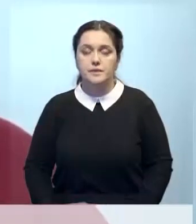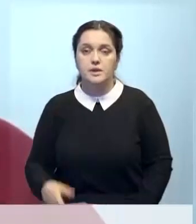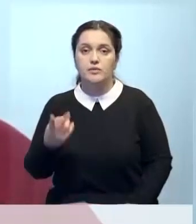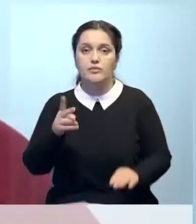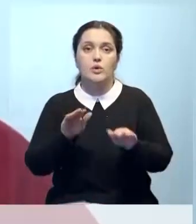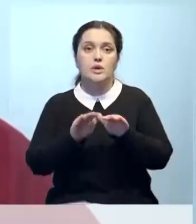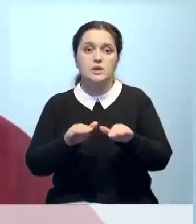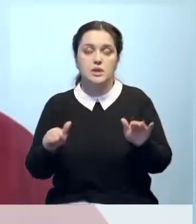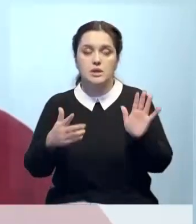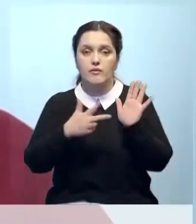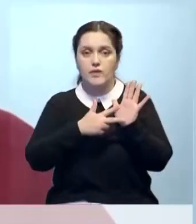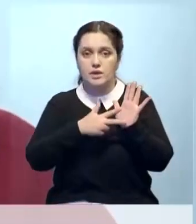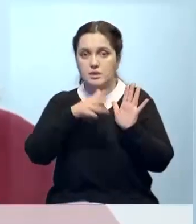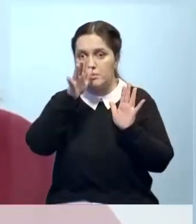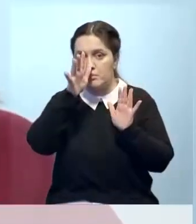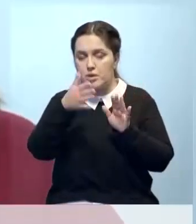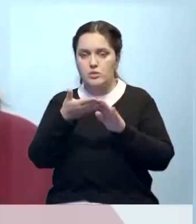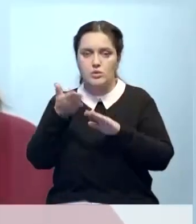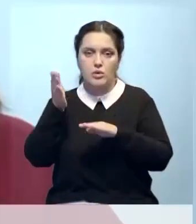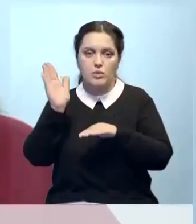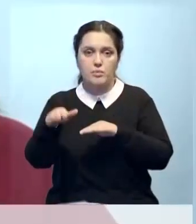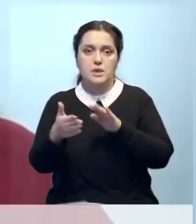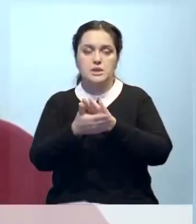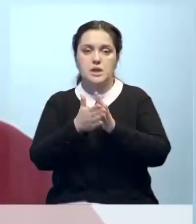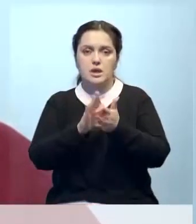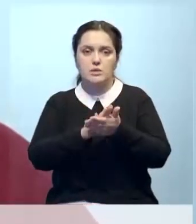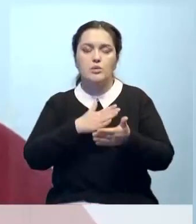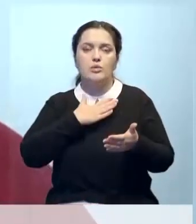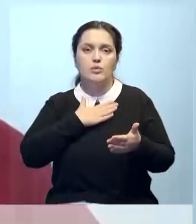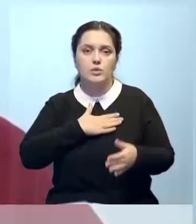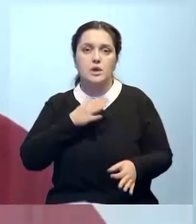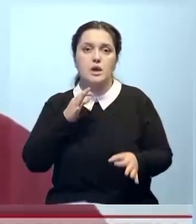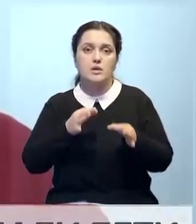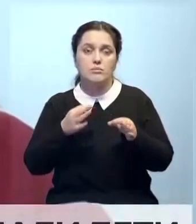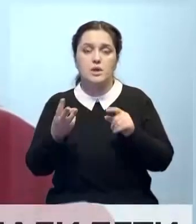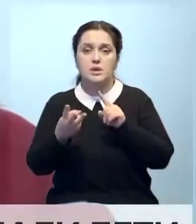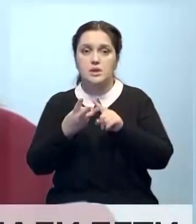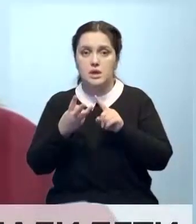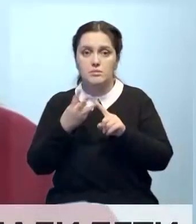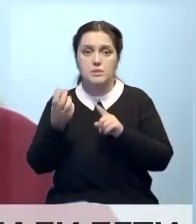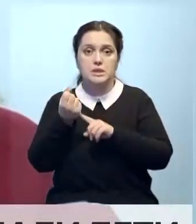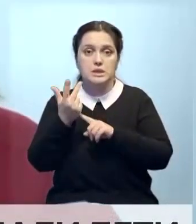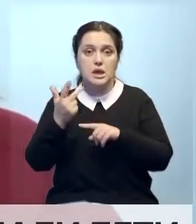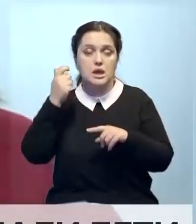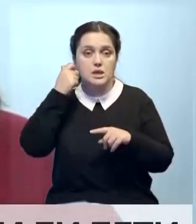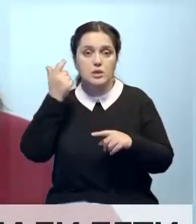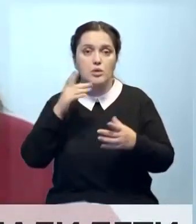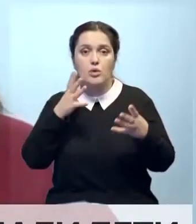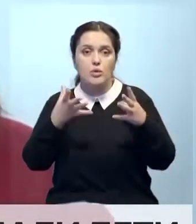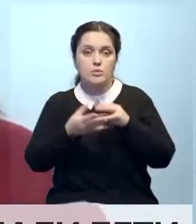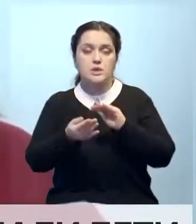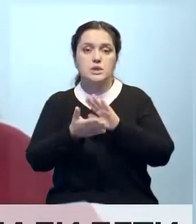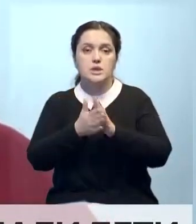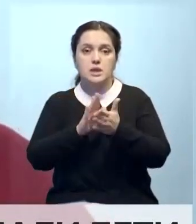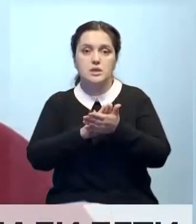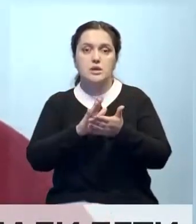Двое детей 8 и 5 лет отправлены домой. Их состояние удовлетворительное. Третьему ребенку 13 лет, и ее общее состояние в